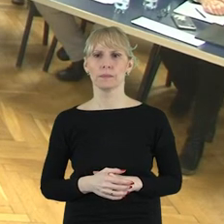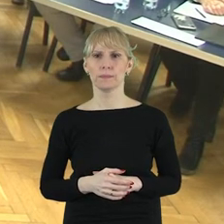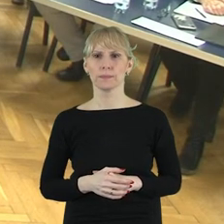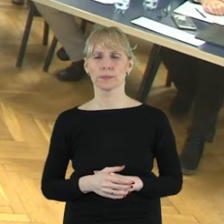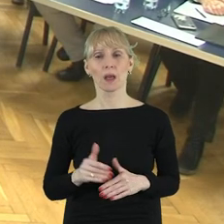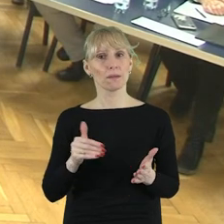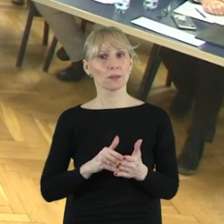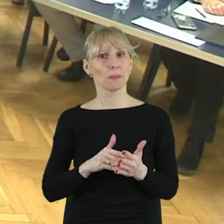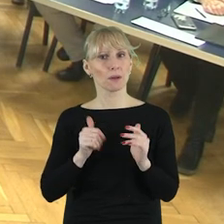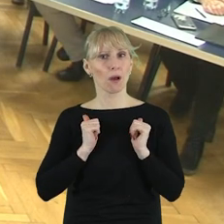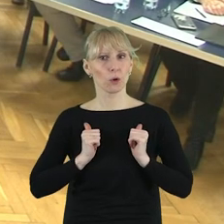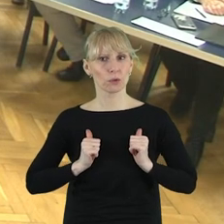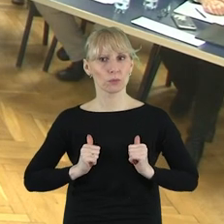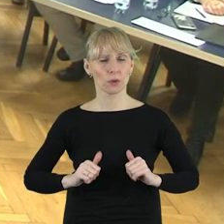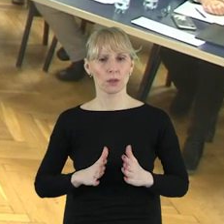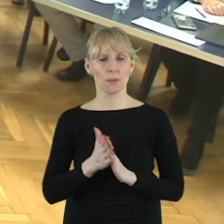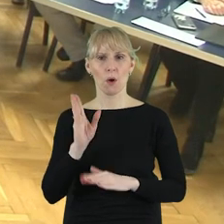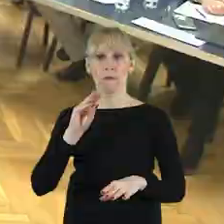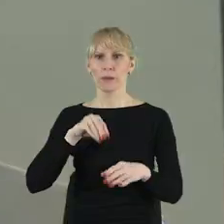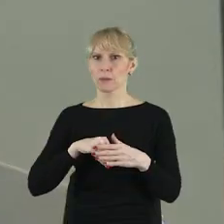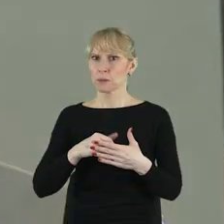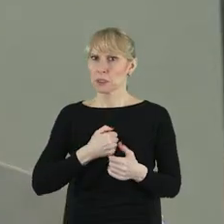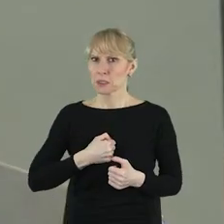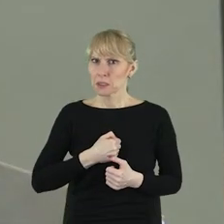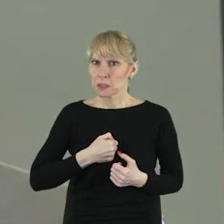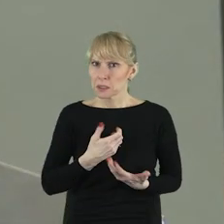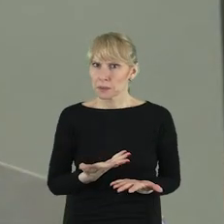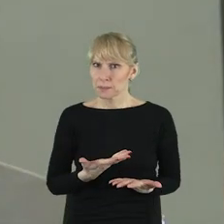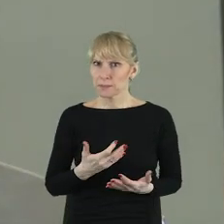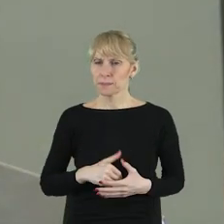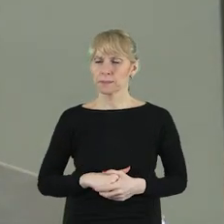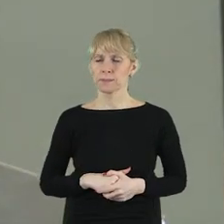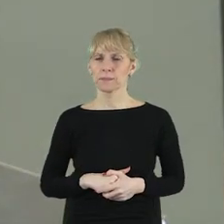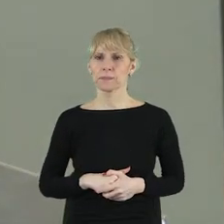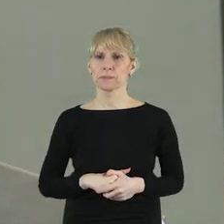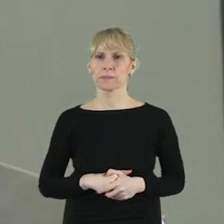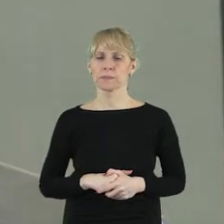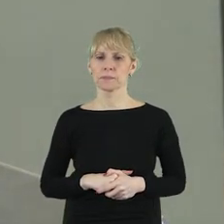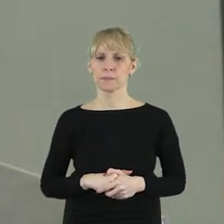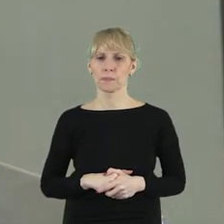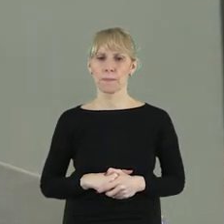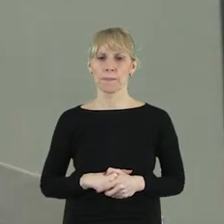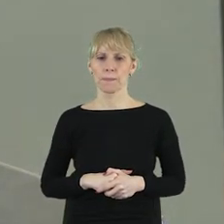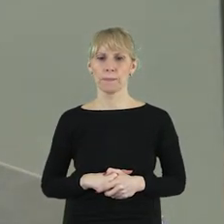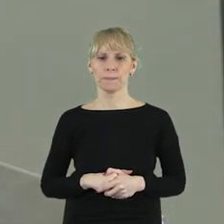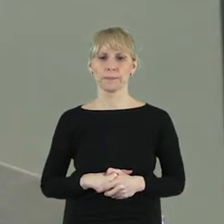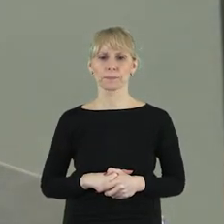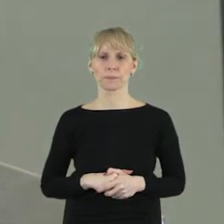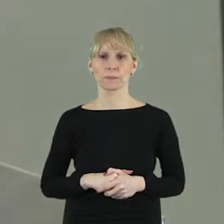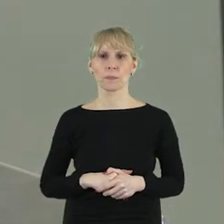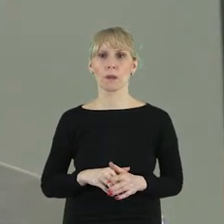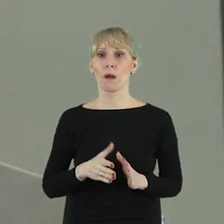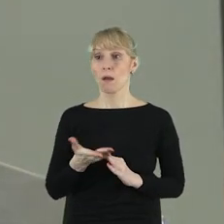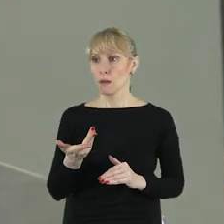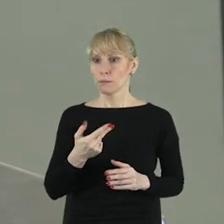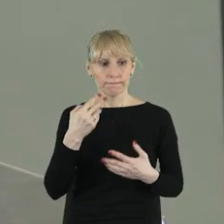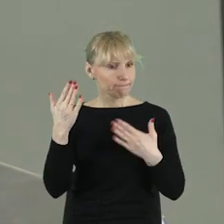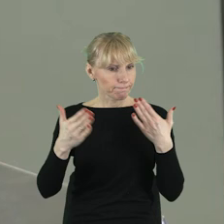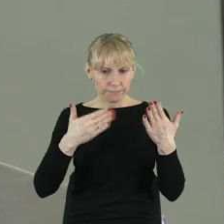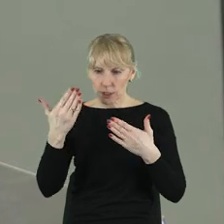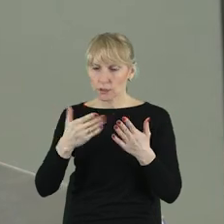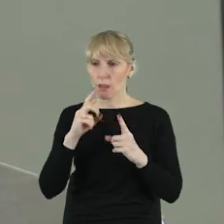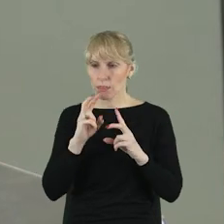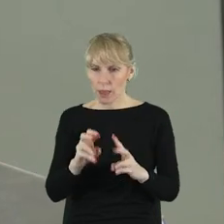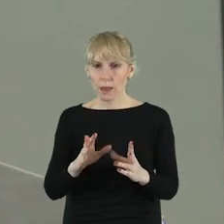pewne niepokoje. Są niepokoje, ja przejrzałem kilka informacji medialnych i między innymi, panie marszałku, tam jest taki niepokój,